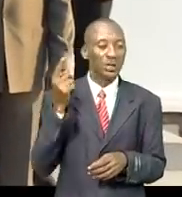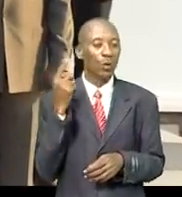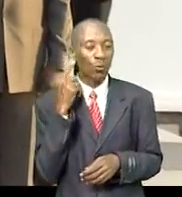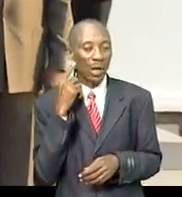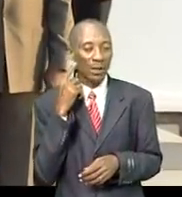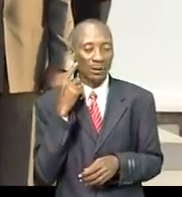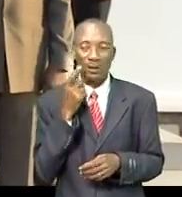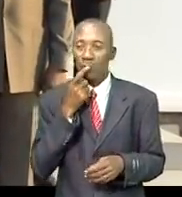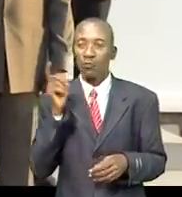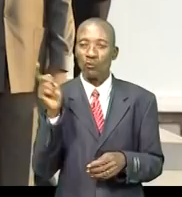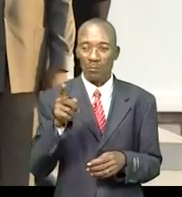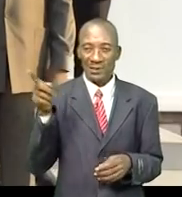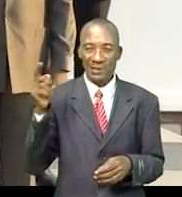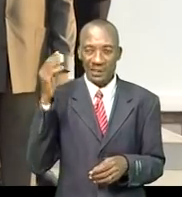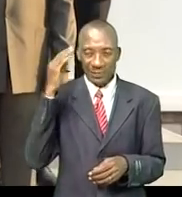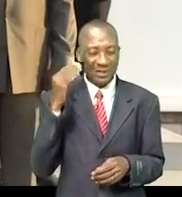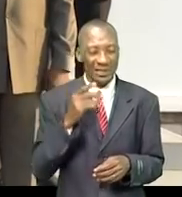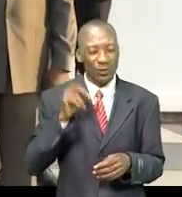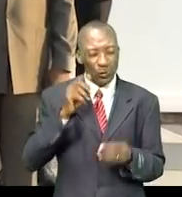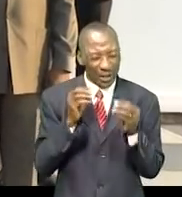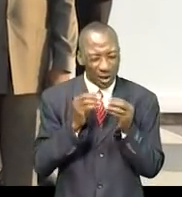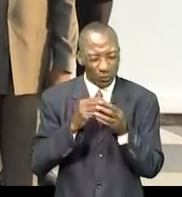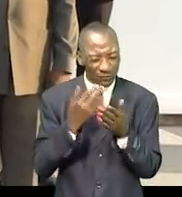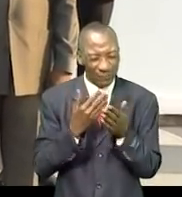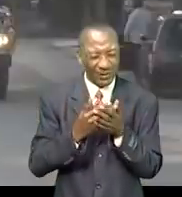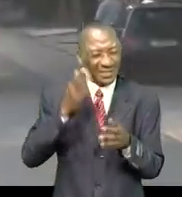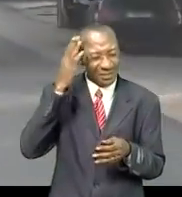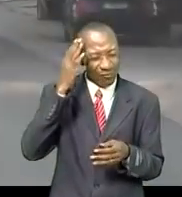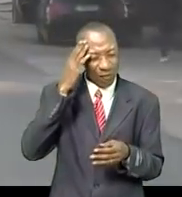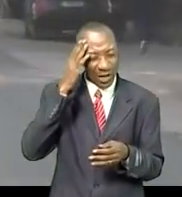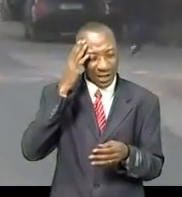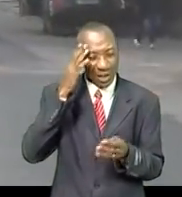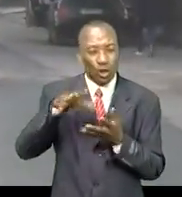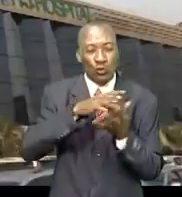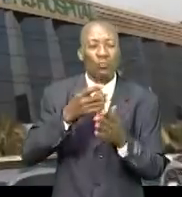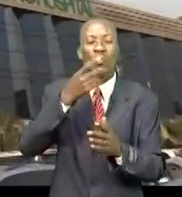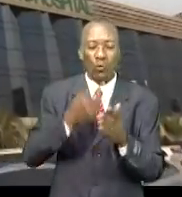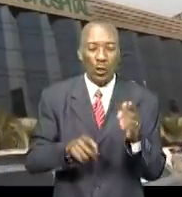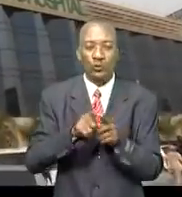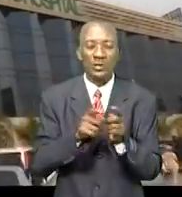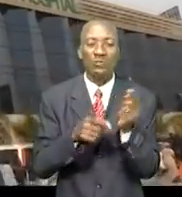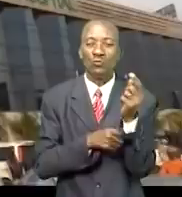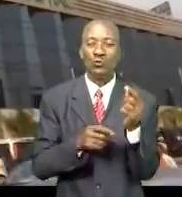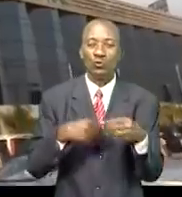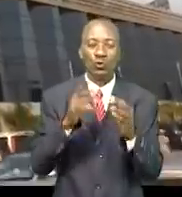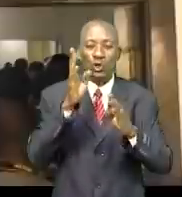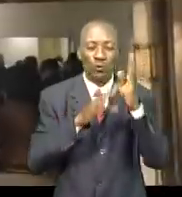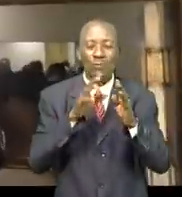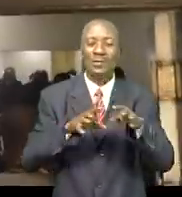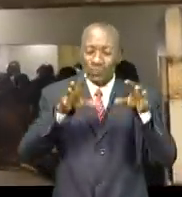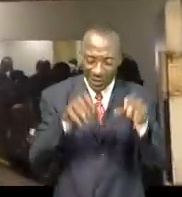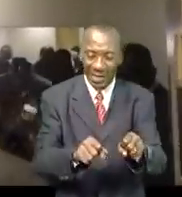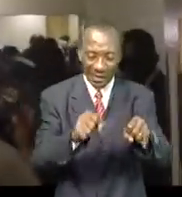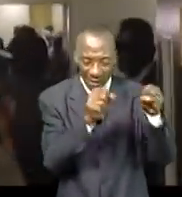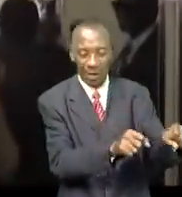ou de loin, sont responsables de ces actes, en répondent devant la justice. Juste après, l'équipe gouvernementale et les autorités de la police